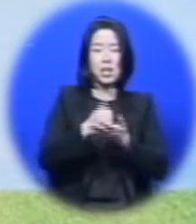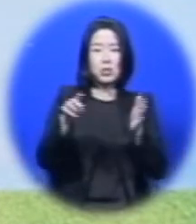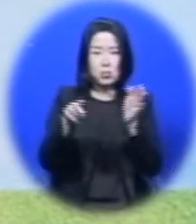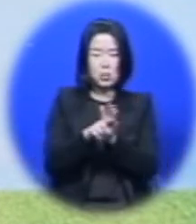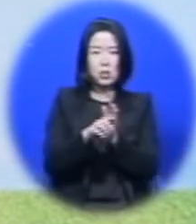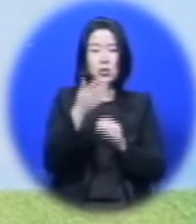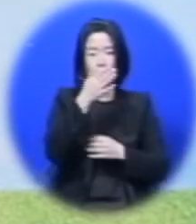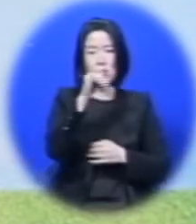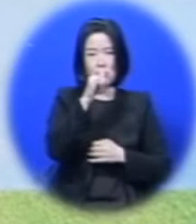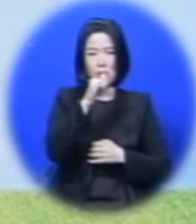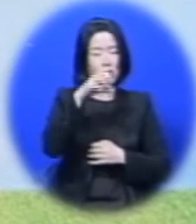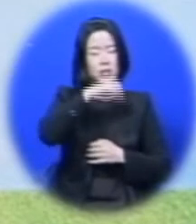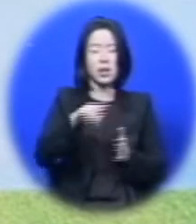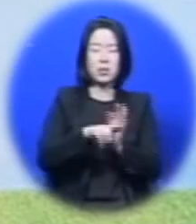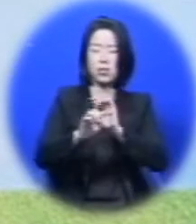그냥 믿었겠습니까?